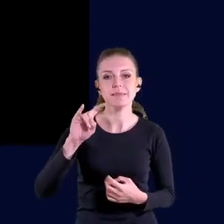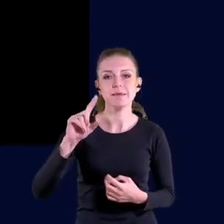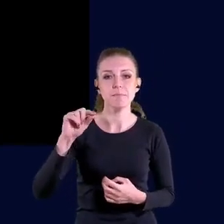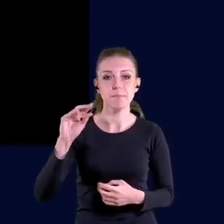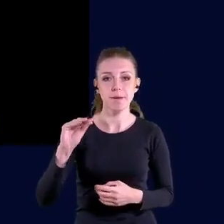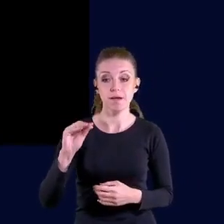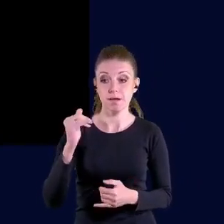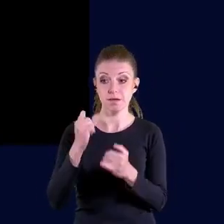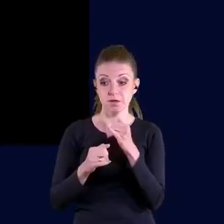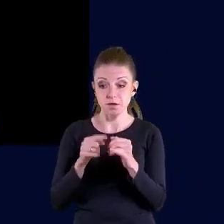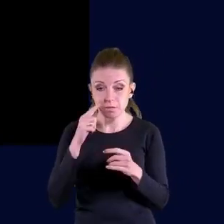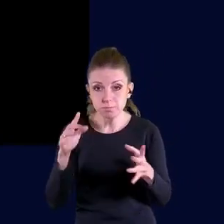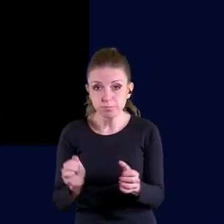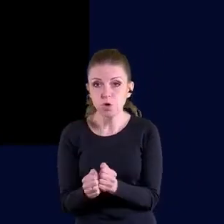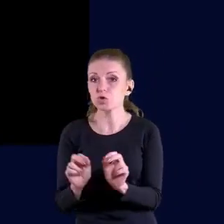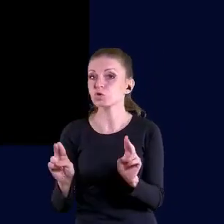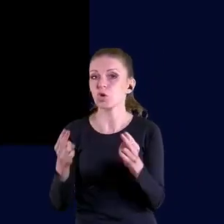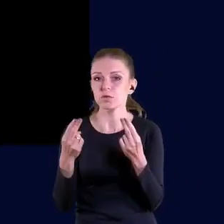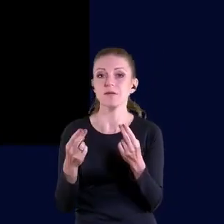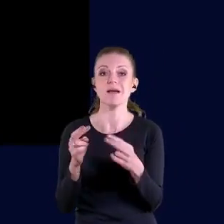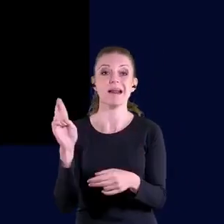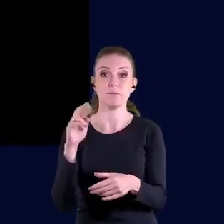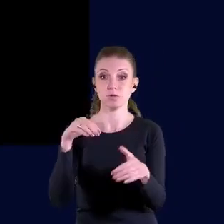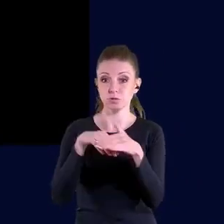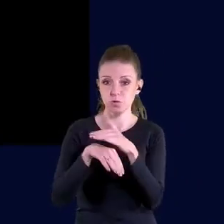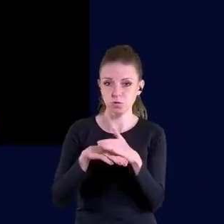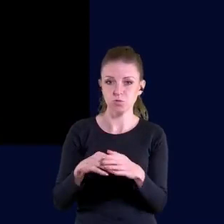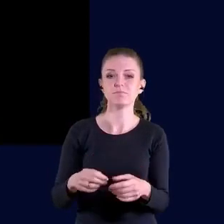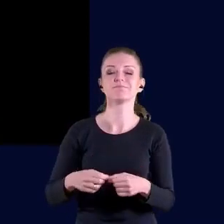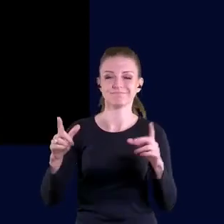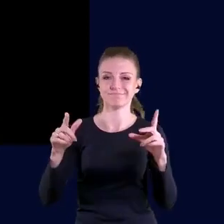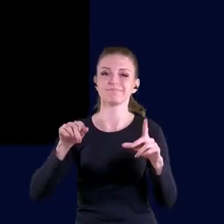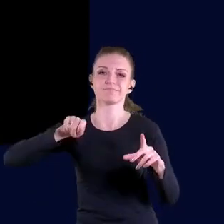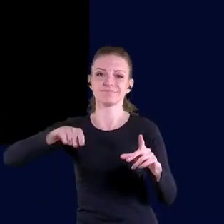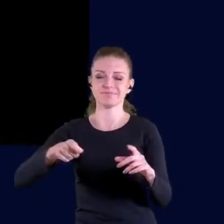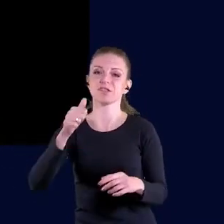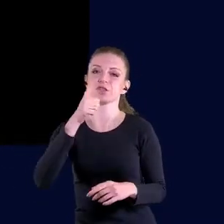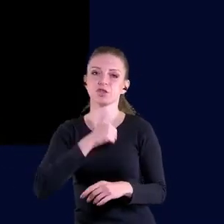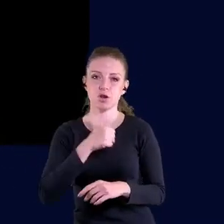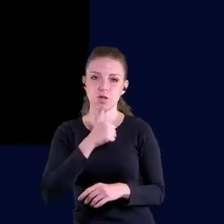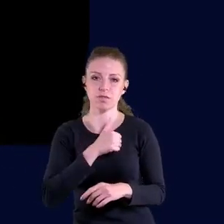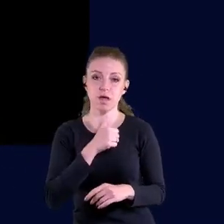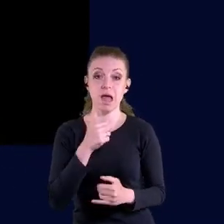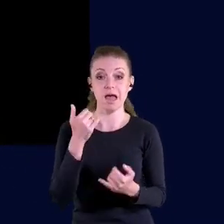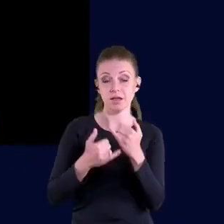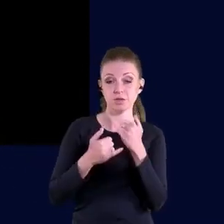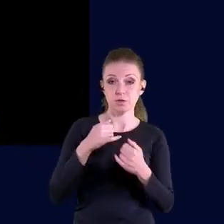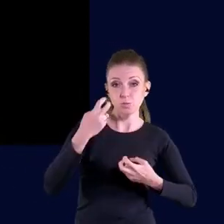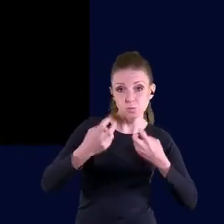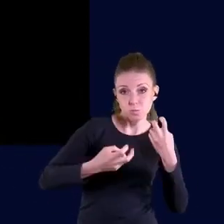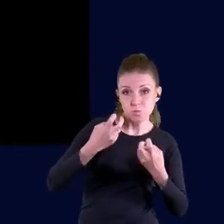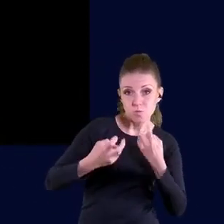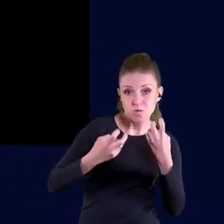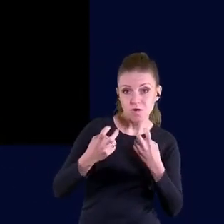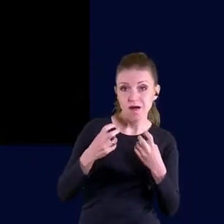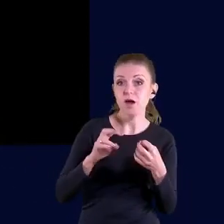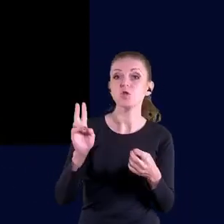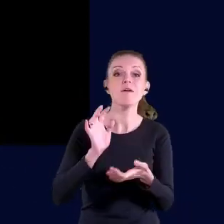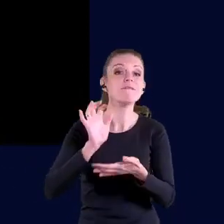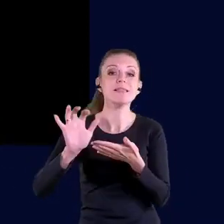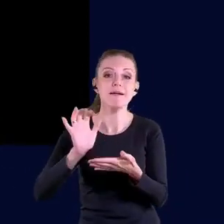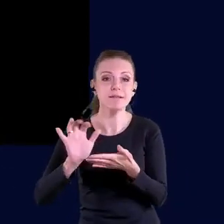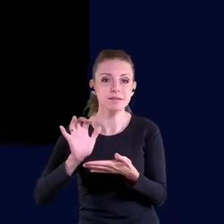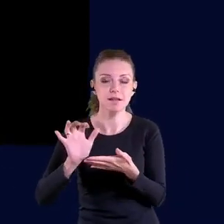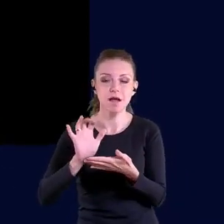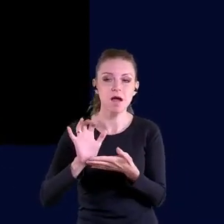repozytorium wtedy występuje etykieta Green Natomiast jeżeli przeszukuje pod kątem wydawcy